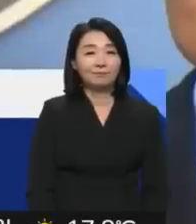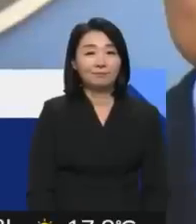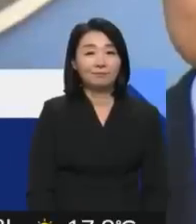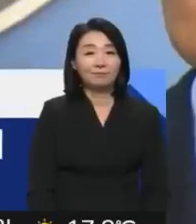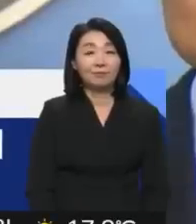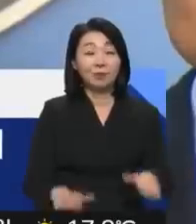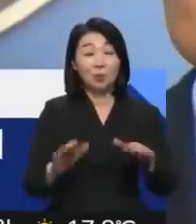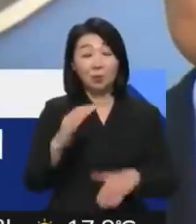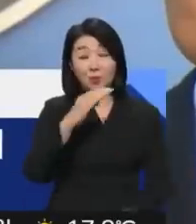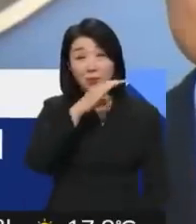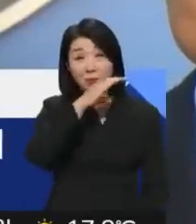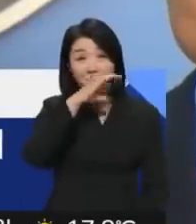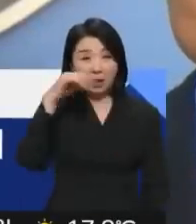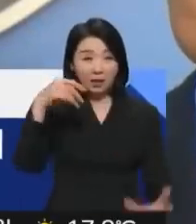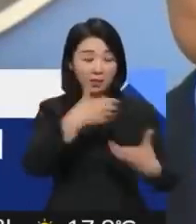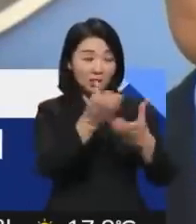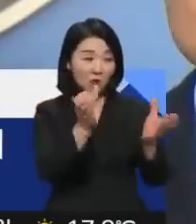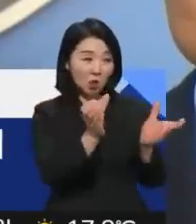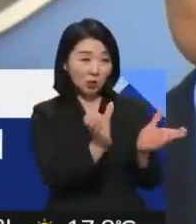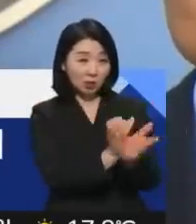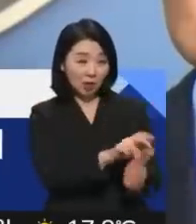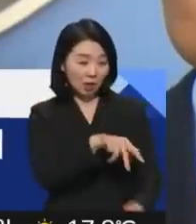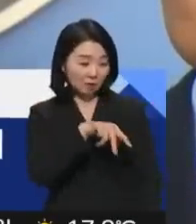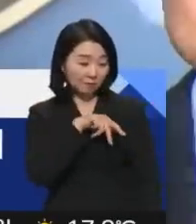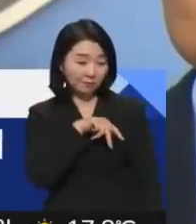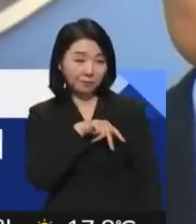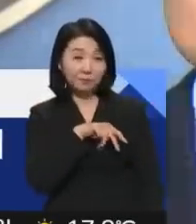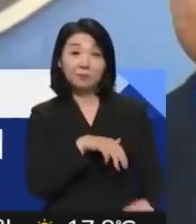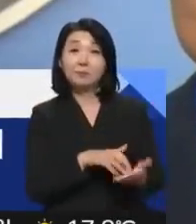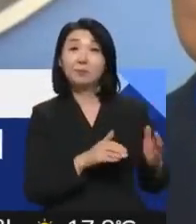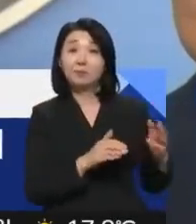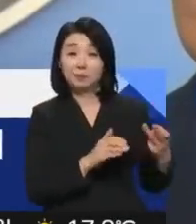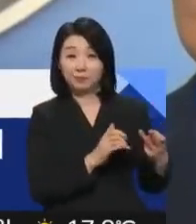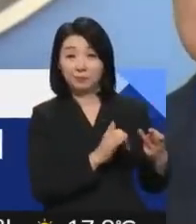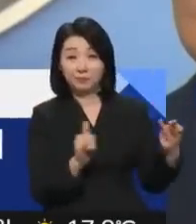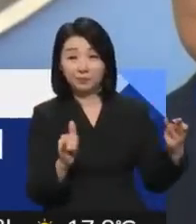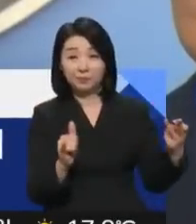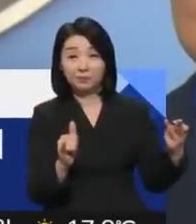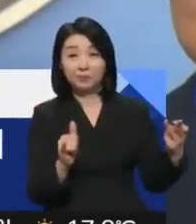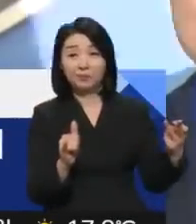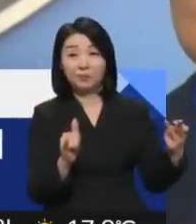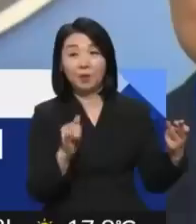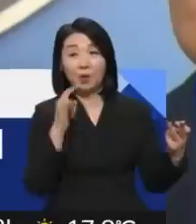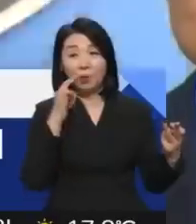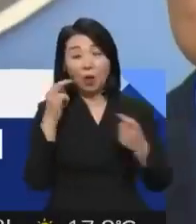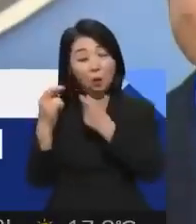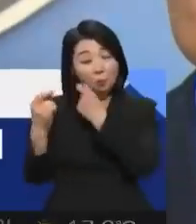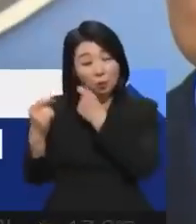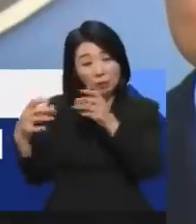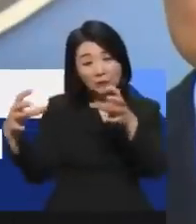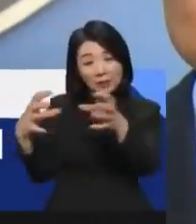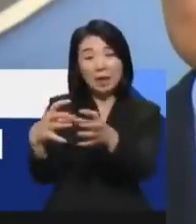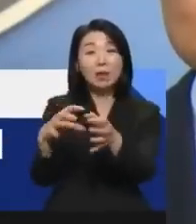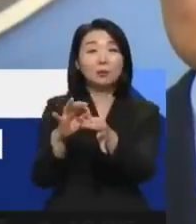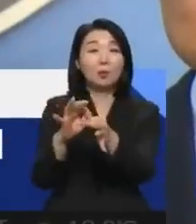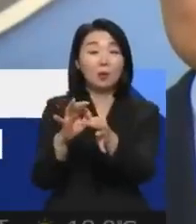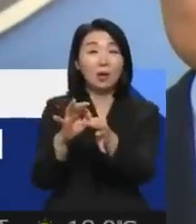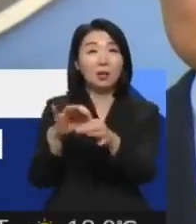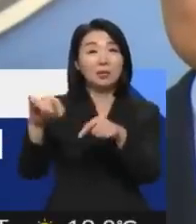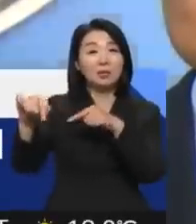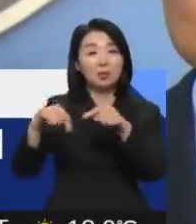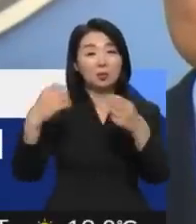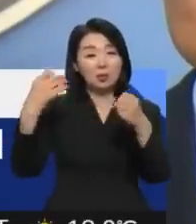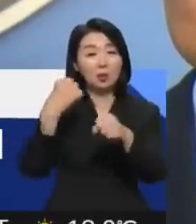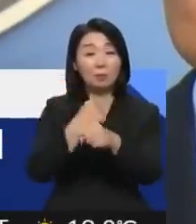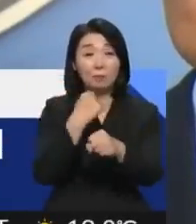오늘 바른정당 소속 국회의원 13명은 보수 단일화를 통한 정권 창출을